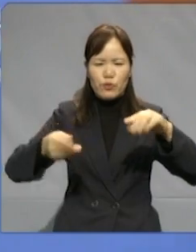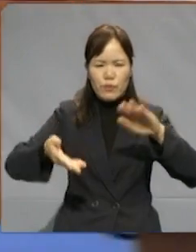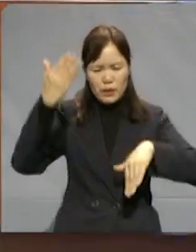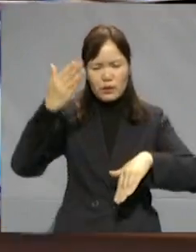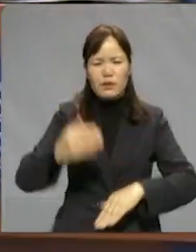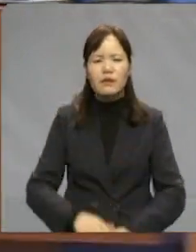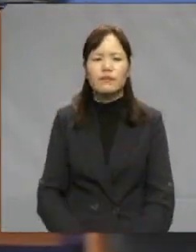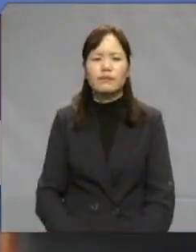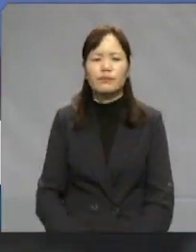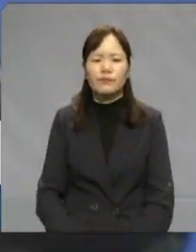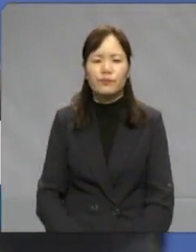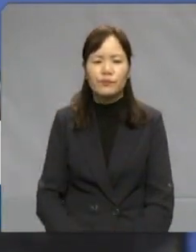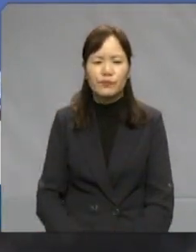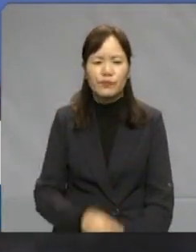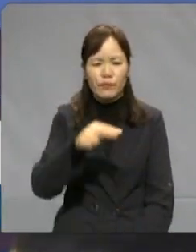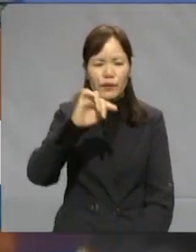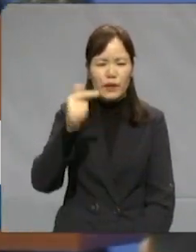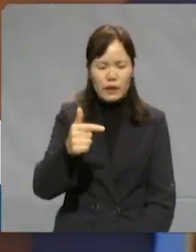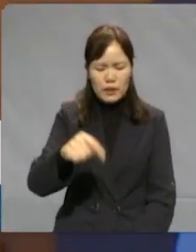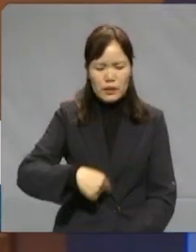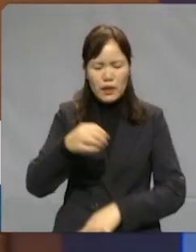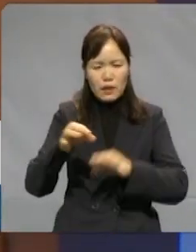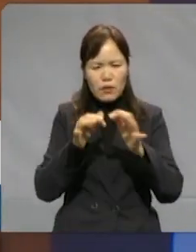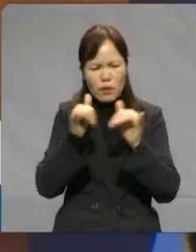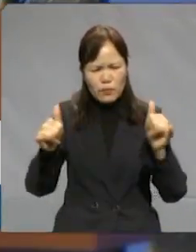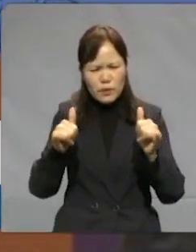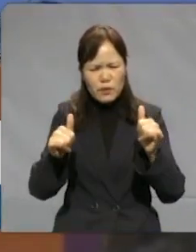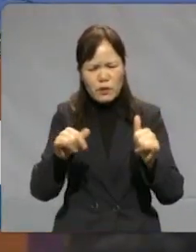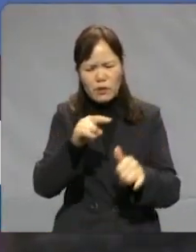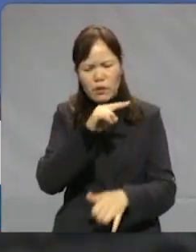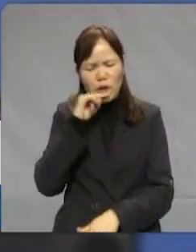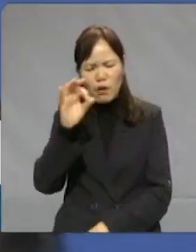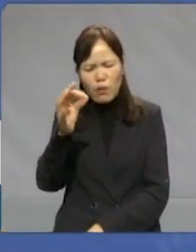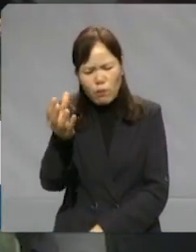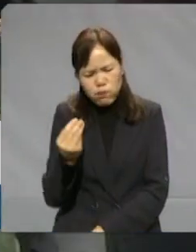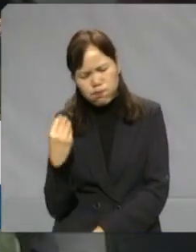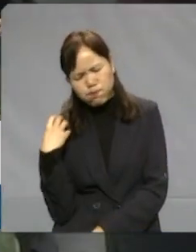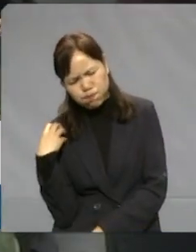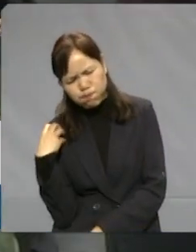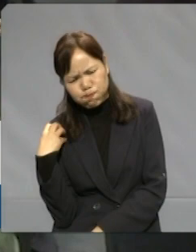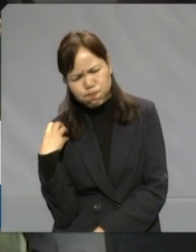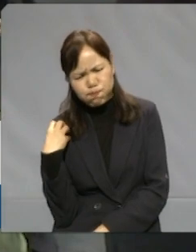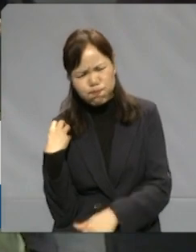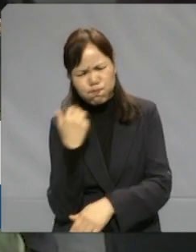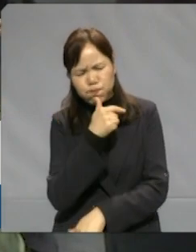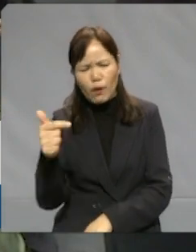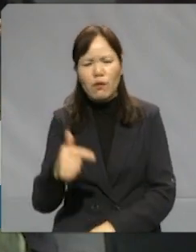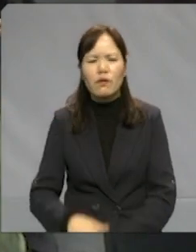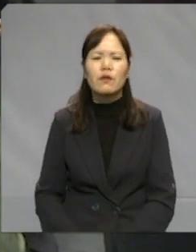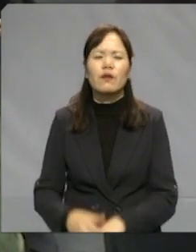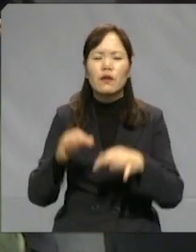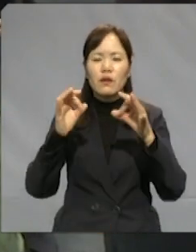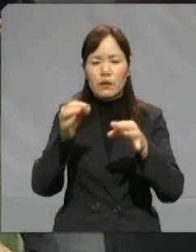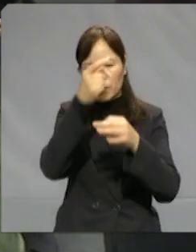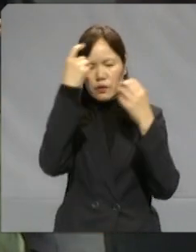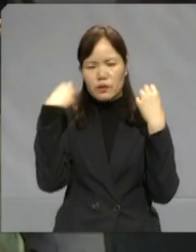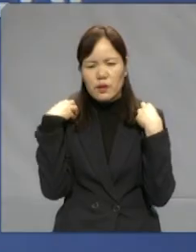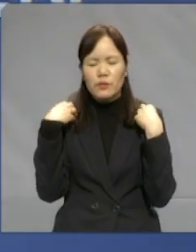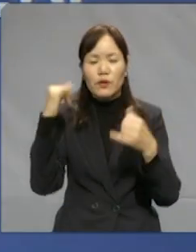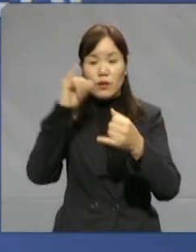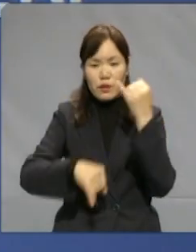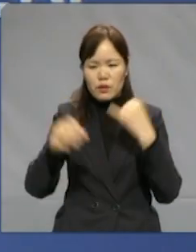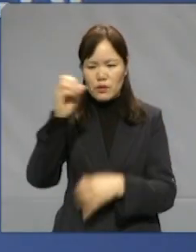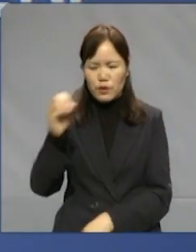뛰었습니다 생계형 자영업자의 부담이 턱끝까지 차오른 겁니다 금융당국도 연체율을 예해